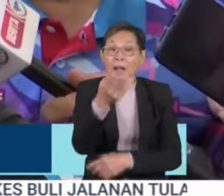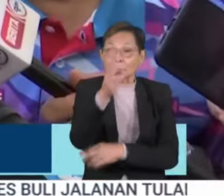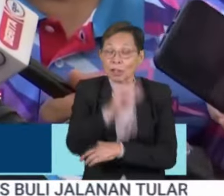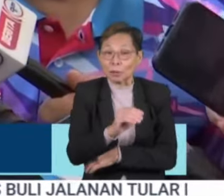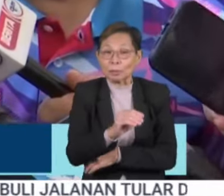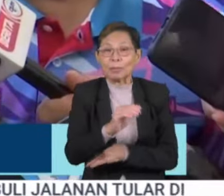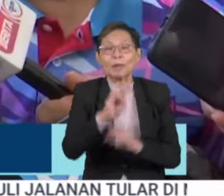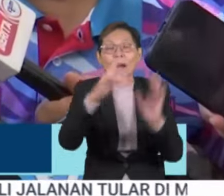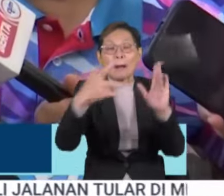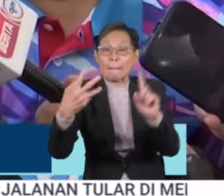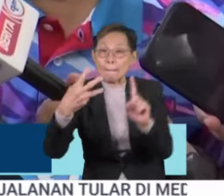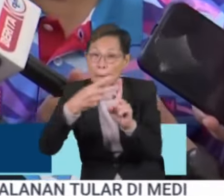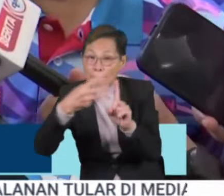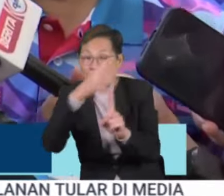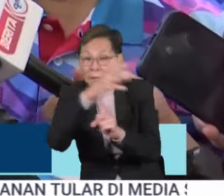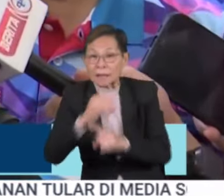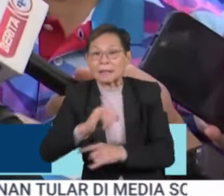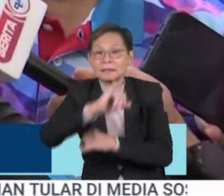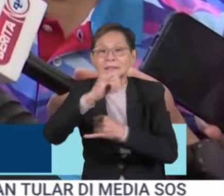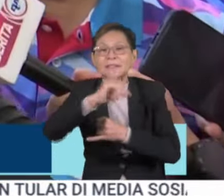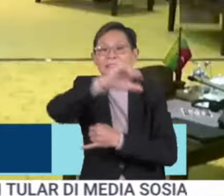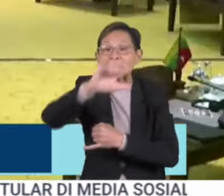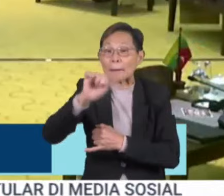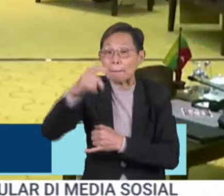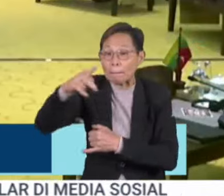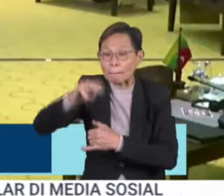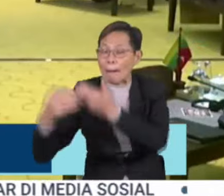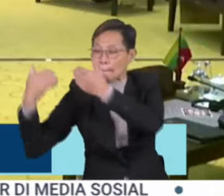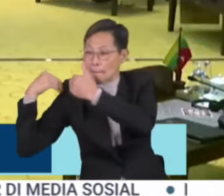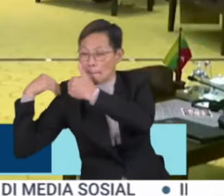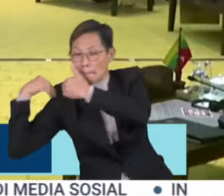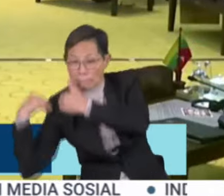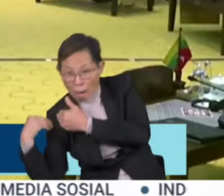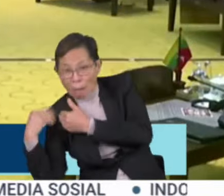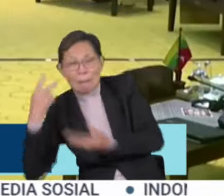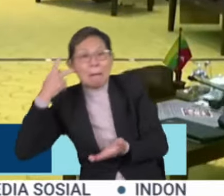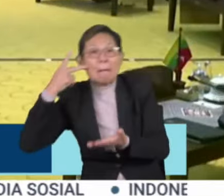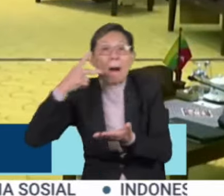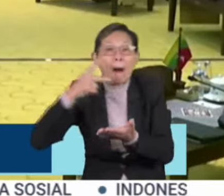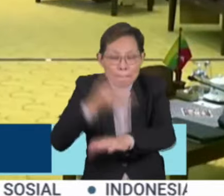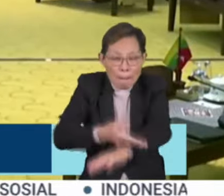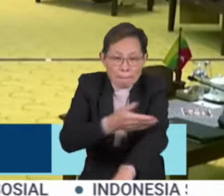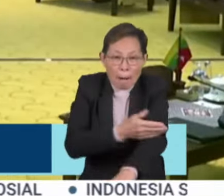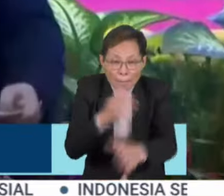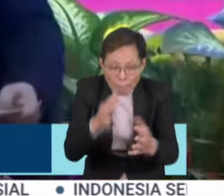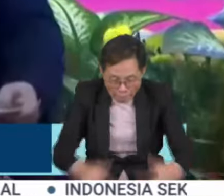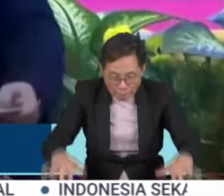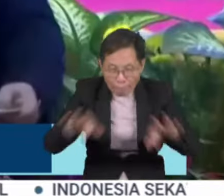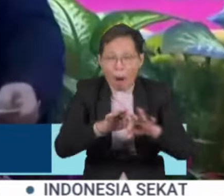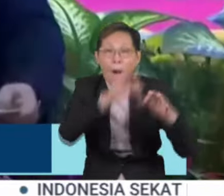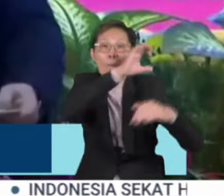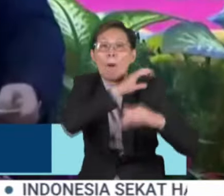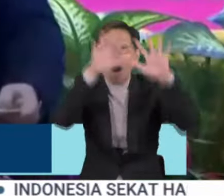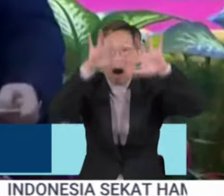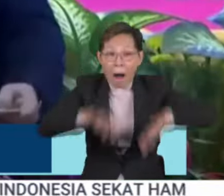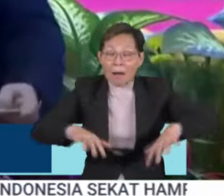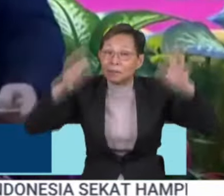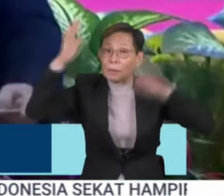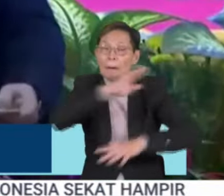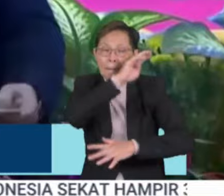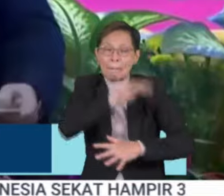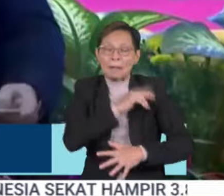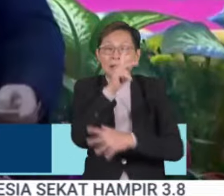RTM bernama dan Jabatan Penerangan berperanan besar tingkat pemahaman mengenal signifikan kepengerusian ASEAN Malaysia. Jelas